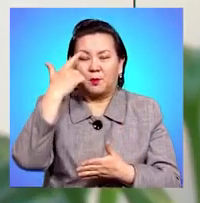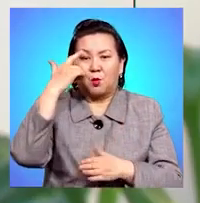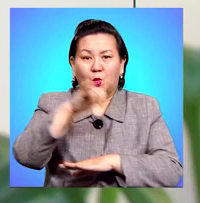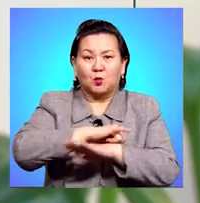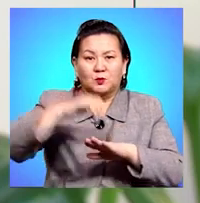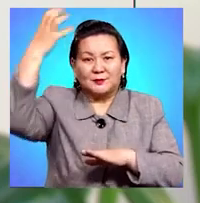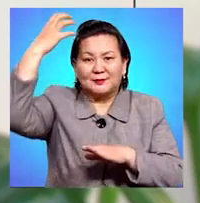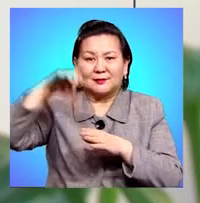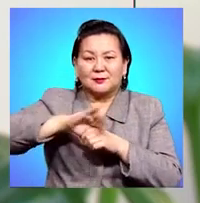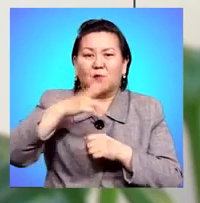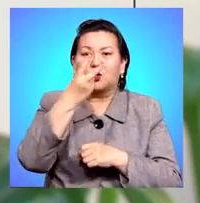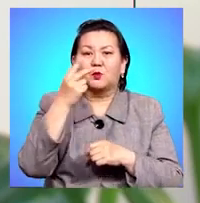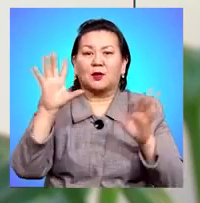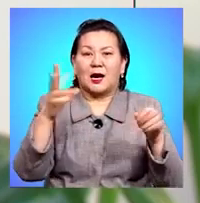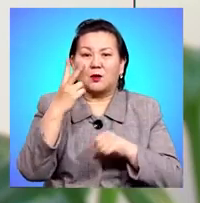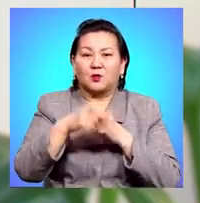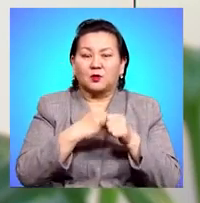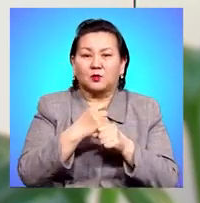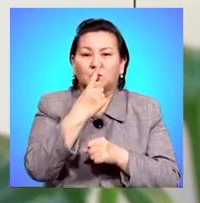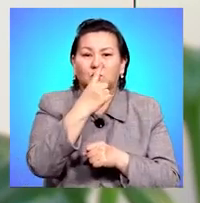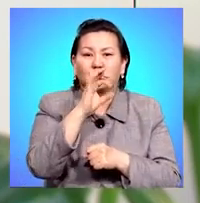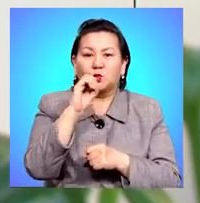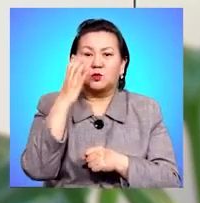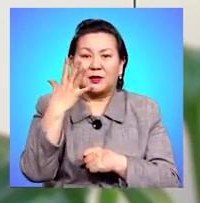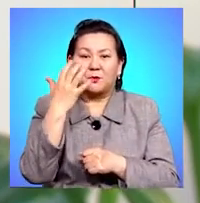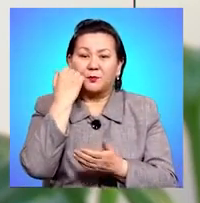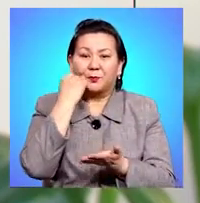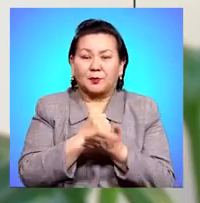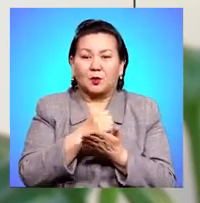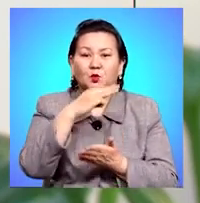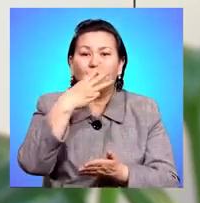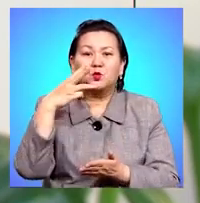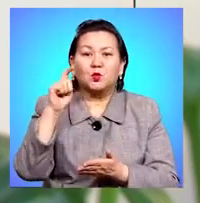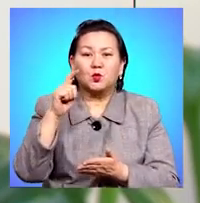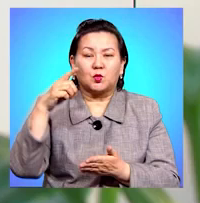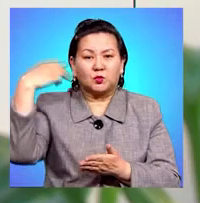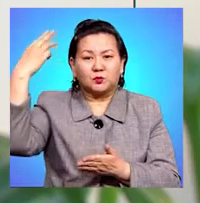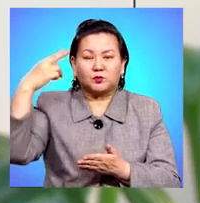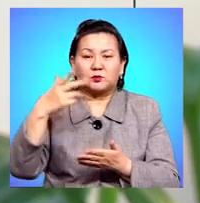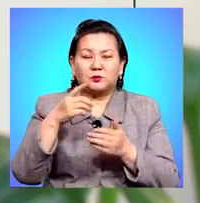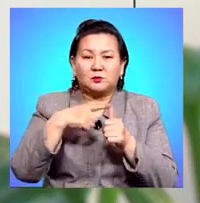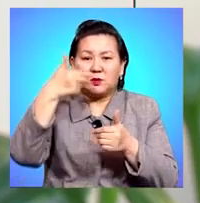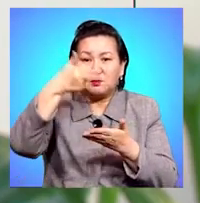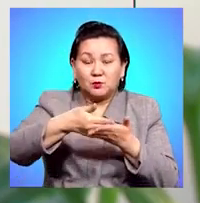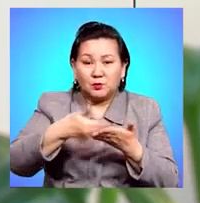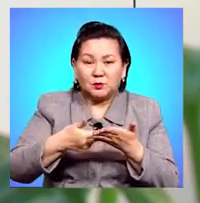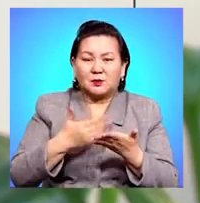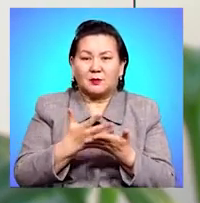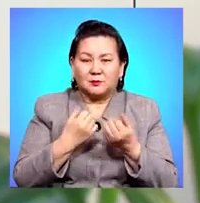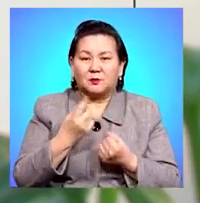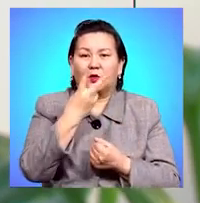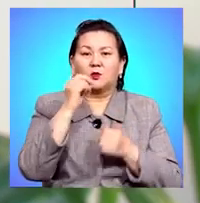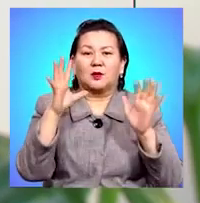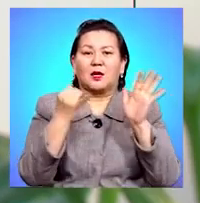Газар 2012 оны 105 дугаар тогтоолоор түүх соёлын хосгүй үн төвд бүртгэж авсан бол 2016